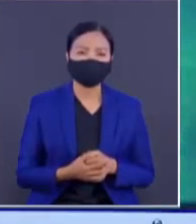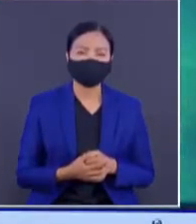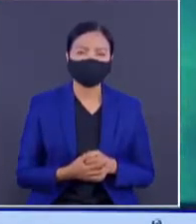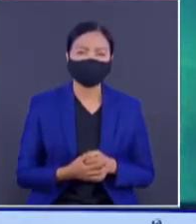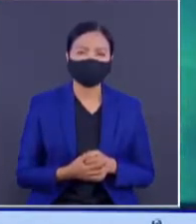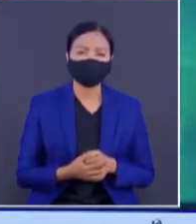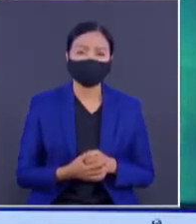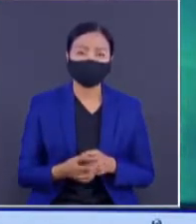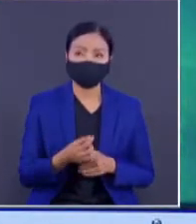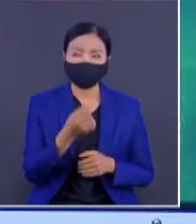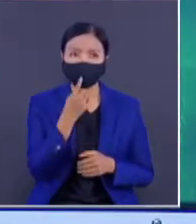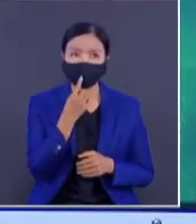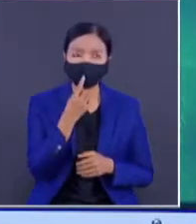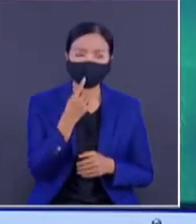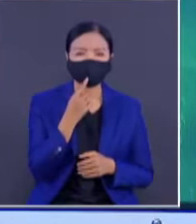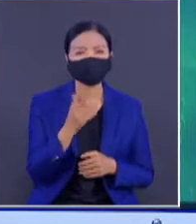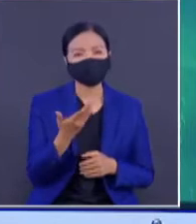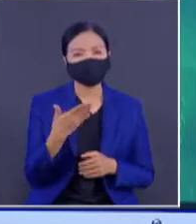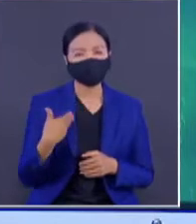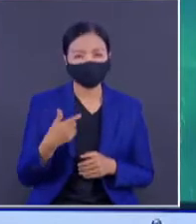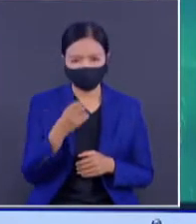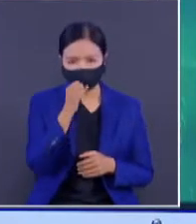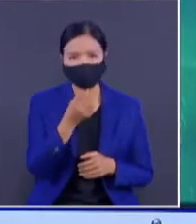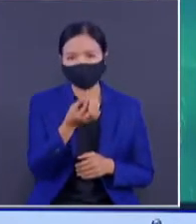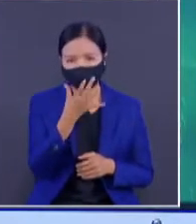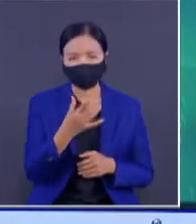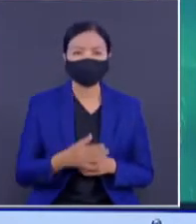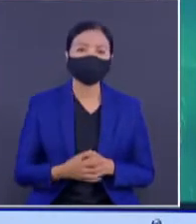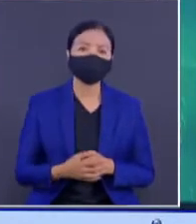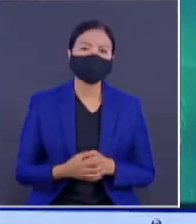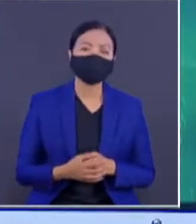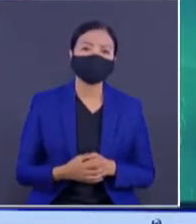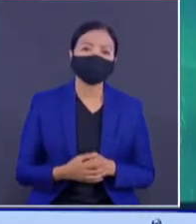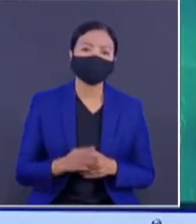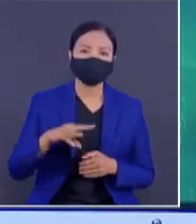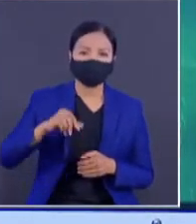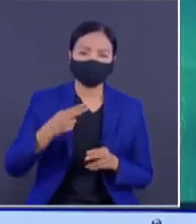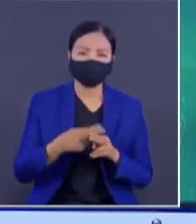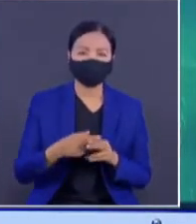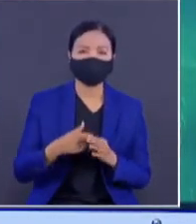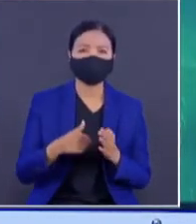ะมันเปรี้ยวมากแต่ที่นี่แบบยังดูสบายๆต้องลองชิมดูแล้วนะมะนาวสีทองดำจังหวัดตรังครับ